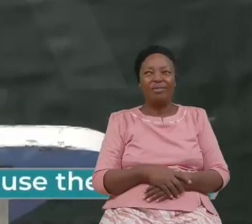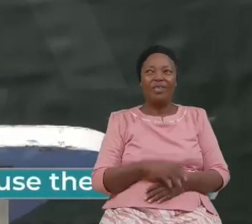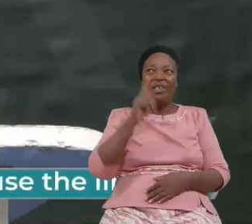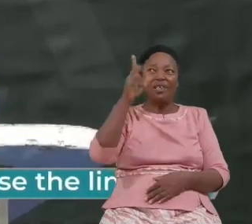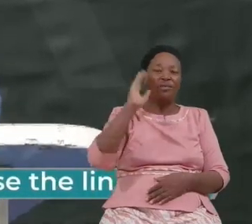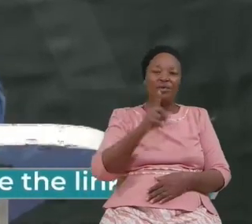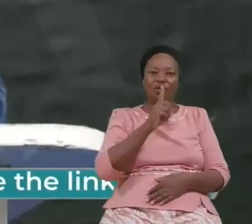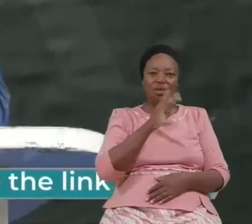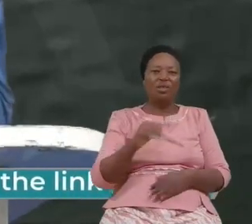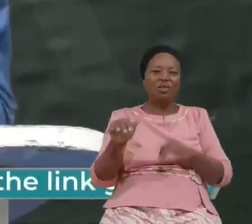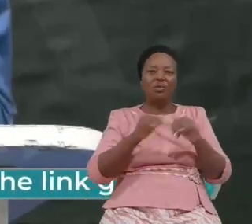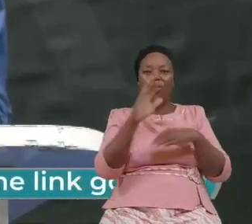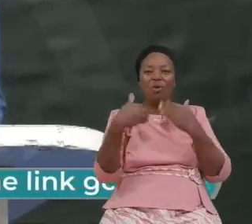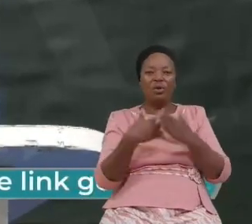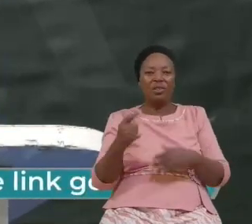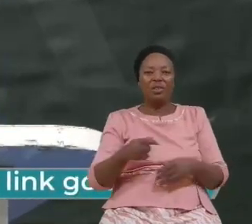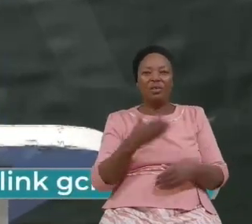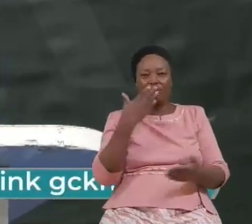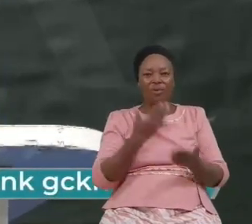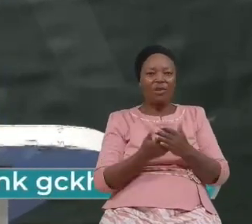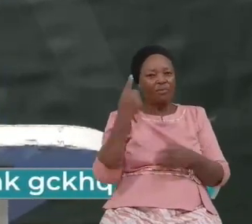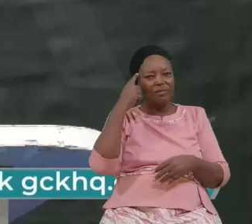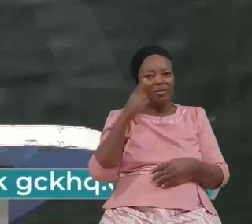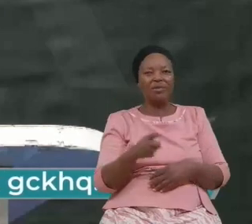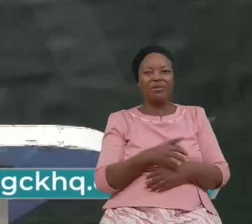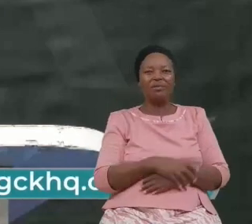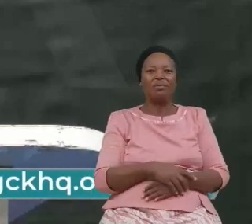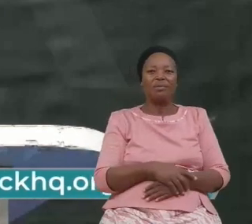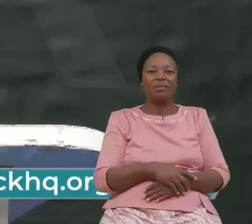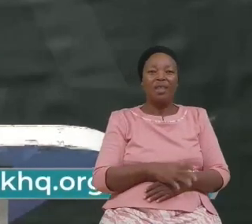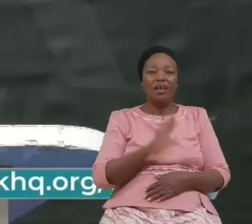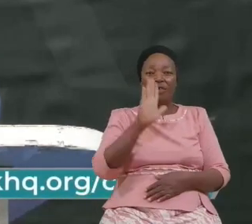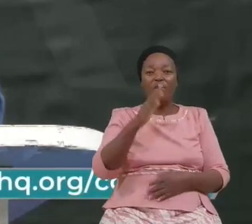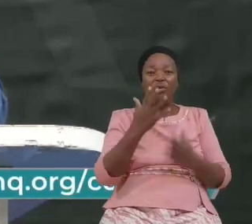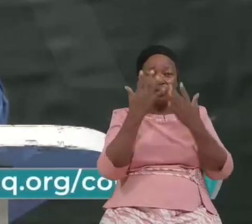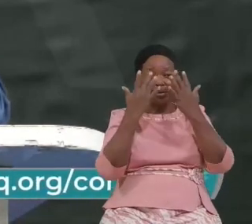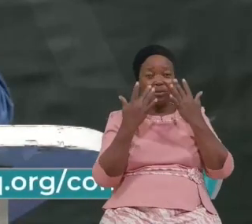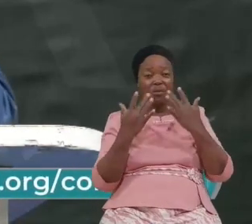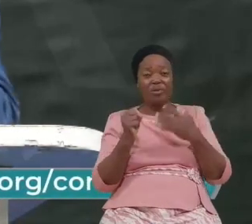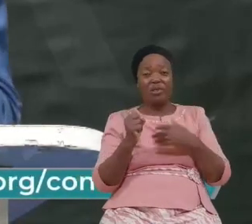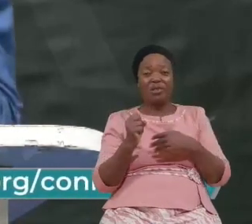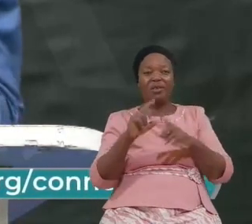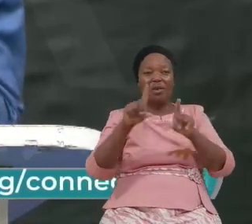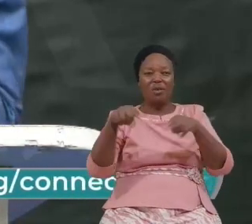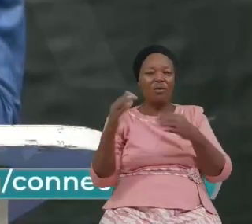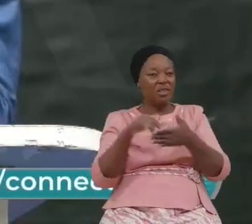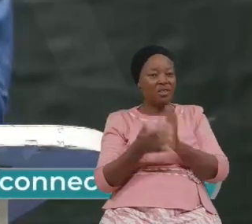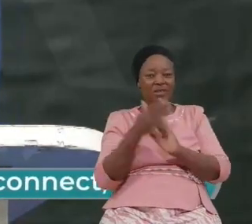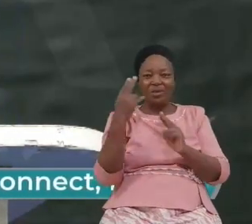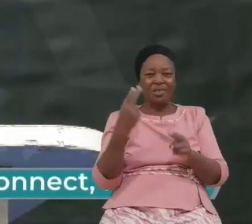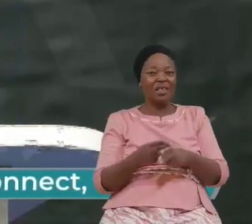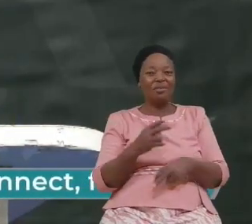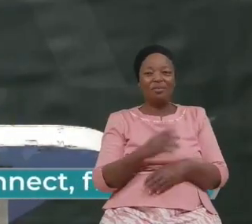il fera tout à merveille dans ta vie tes chagrins vont partir